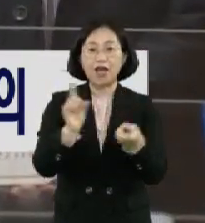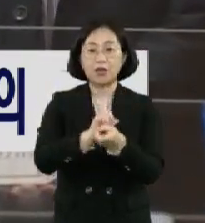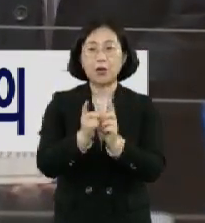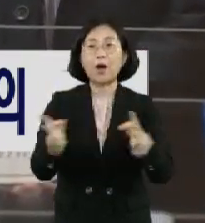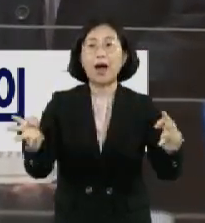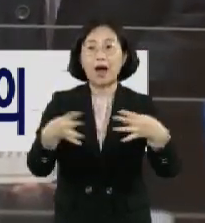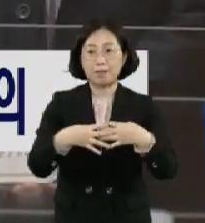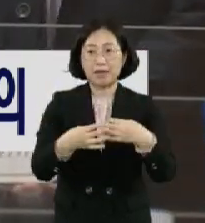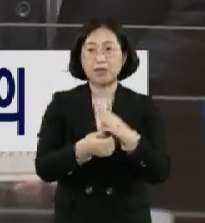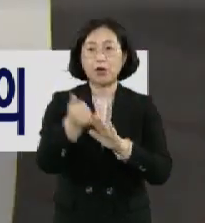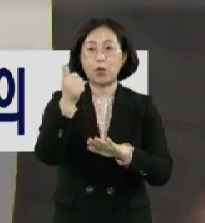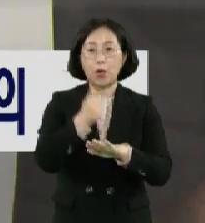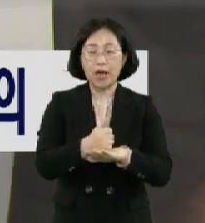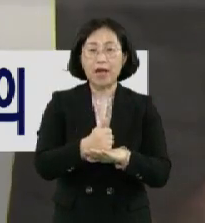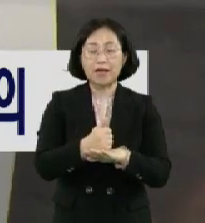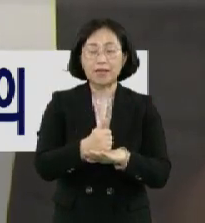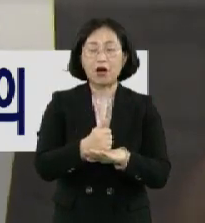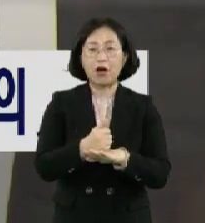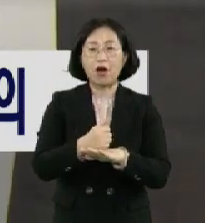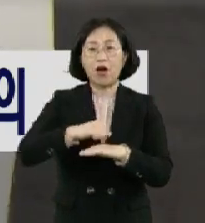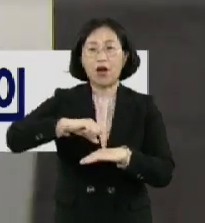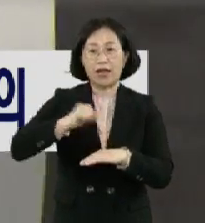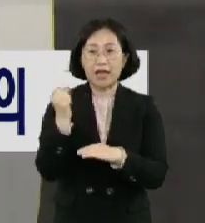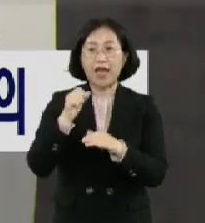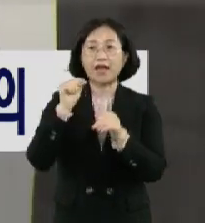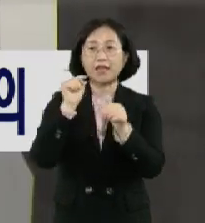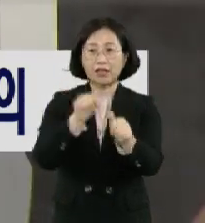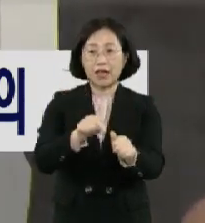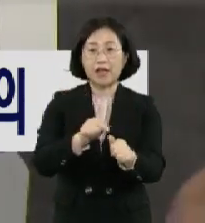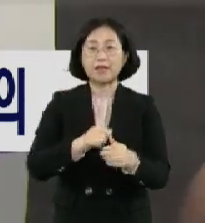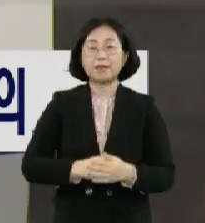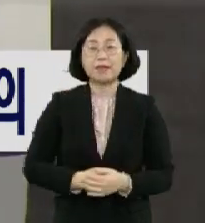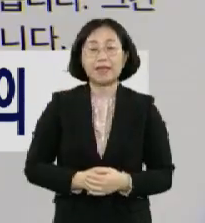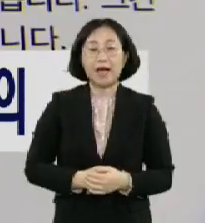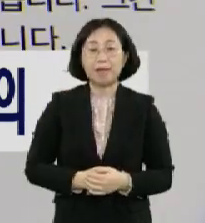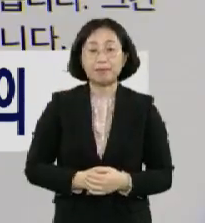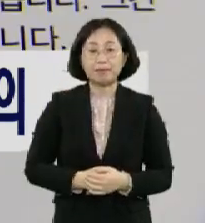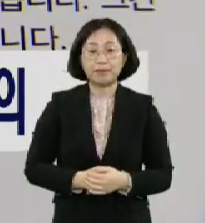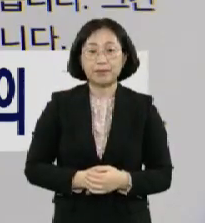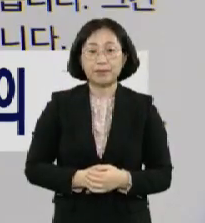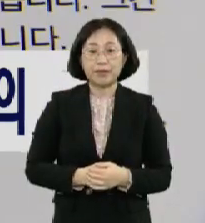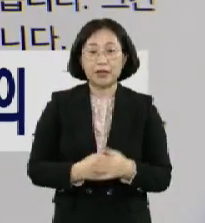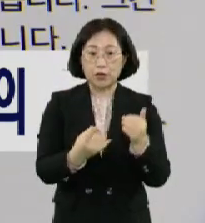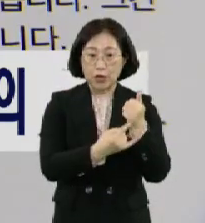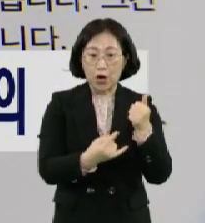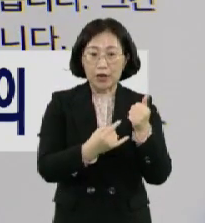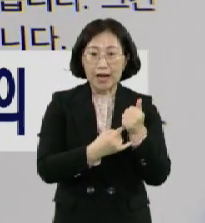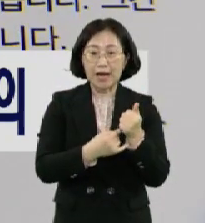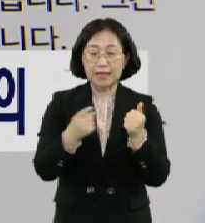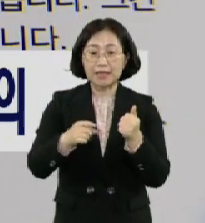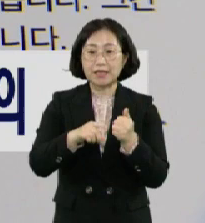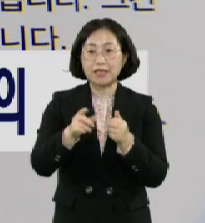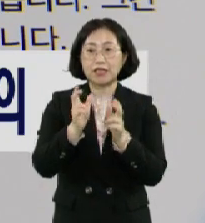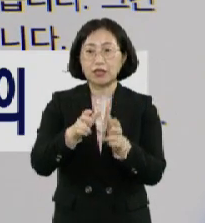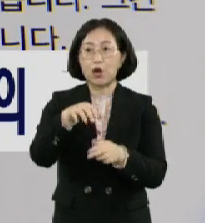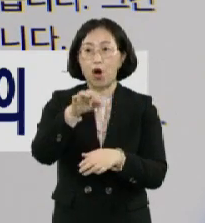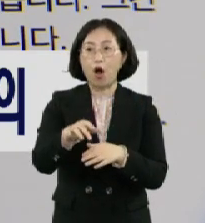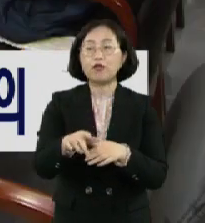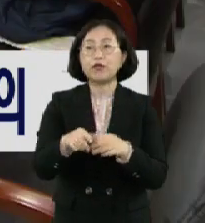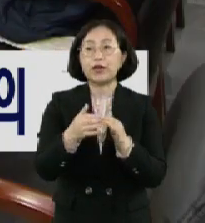합의를 도 주라고 당진시 의 이행 권고 문을 제출했습니다 당진시 공론화 위원회는 3패 잔 운영자와